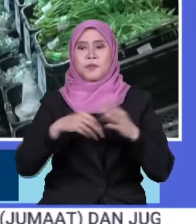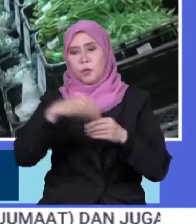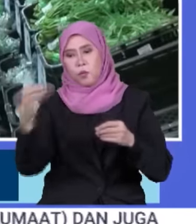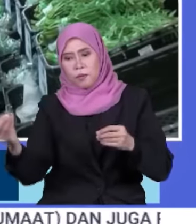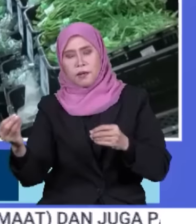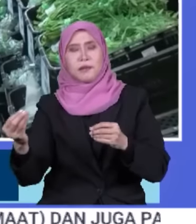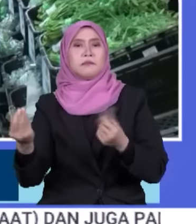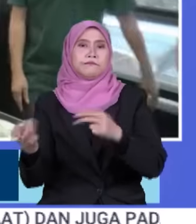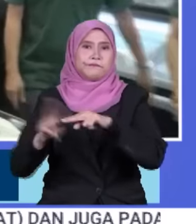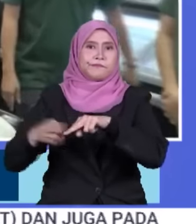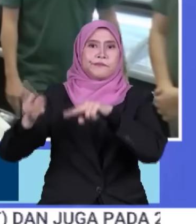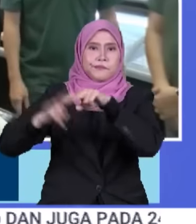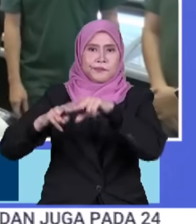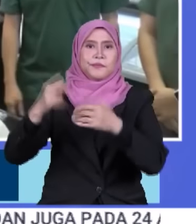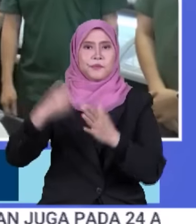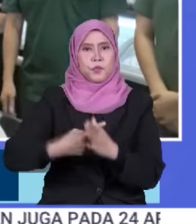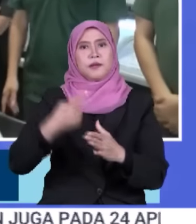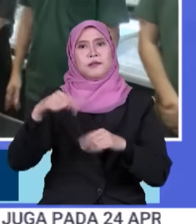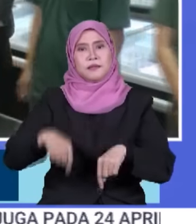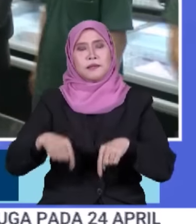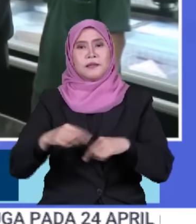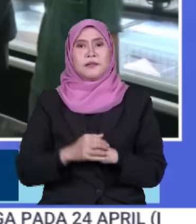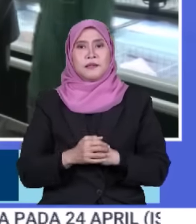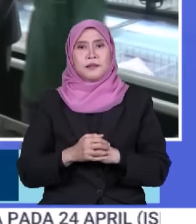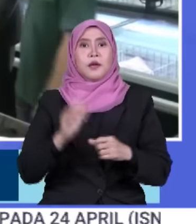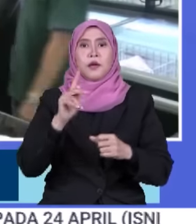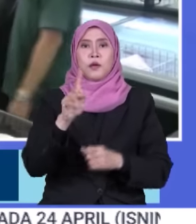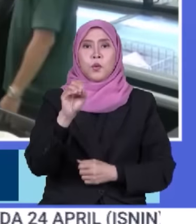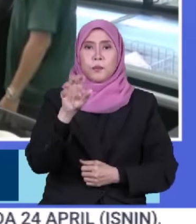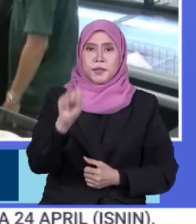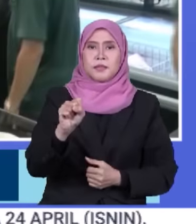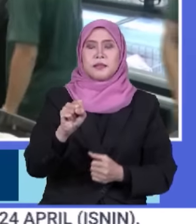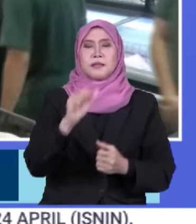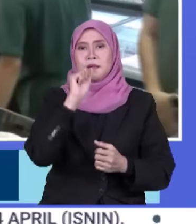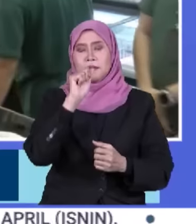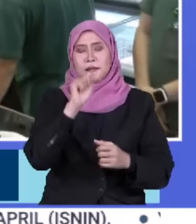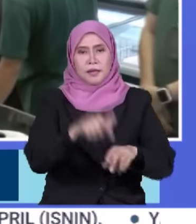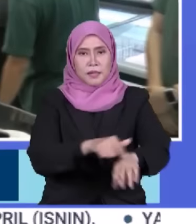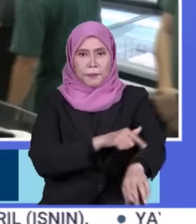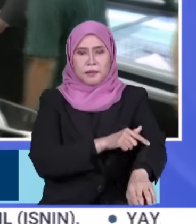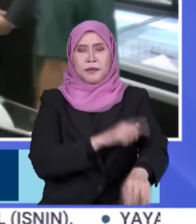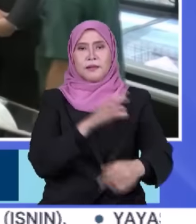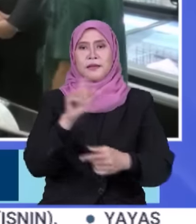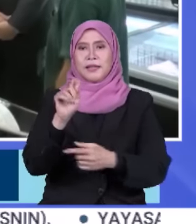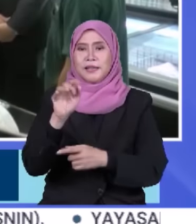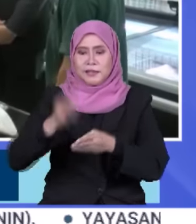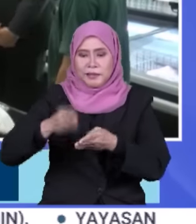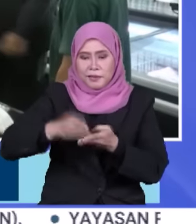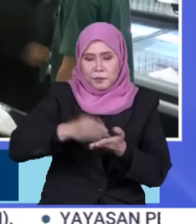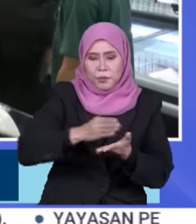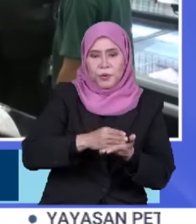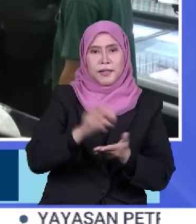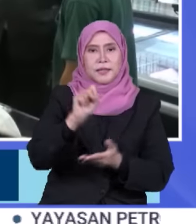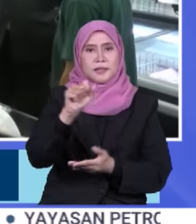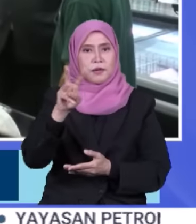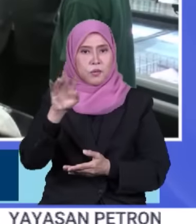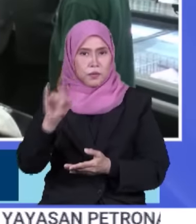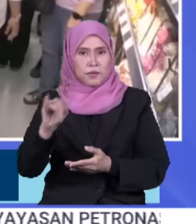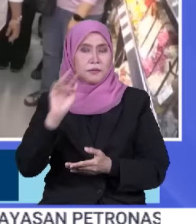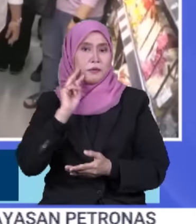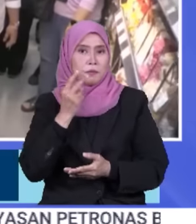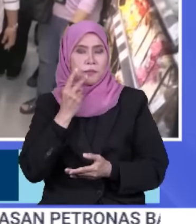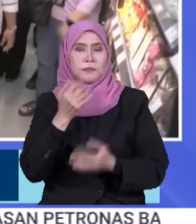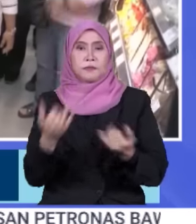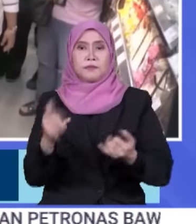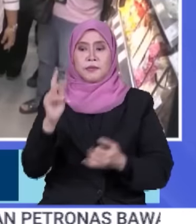pengeluarannya meningkat awal bulan ini. Antaranya kobis, kacang panjang, tomato, timun dan sawi. KPDN negeri juga turun